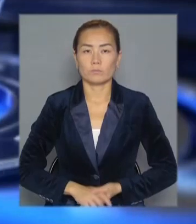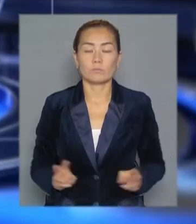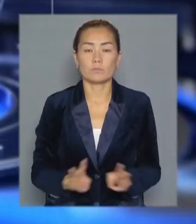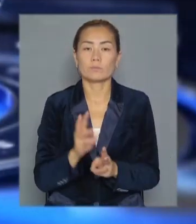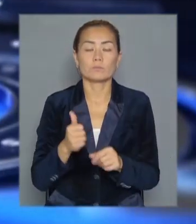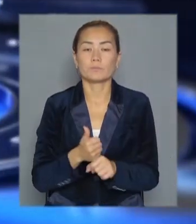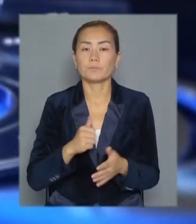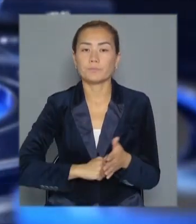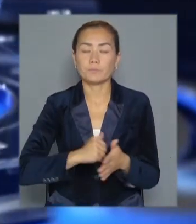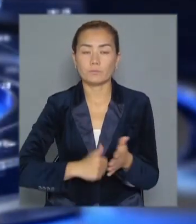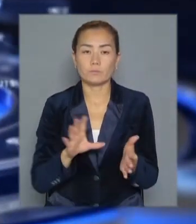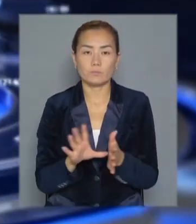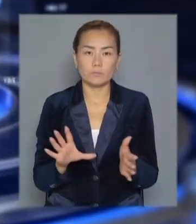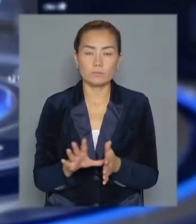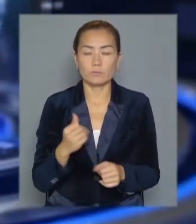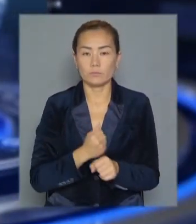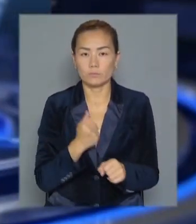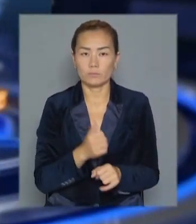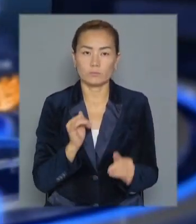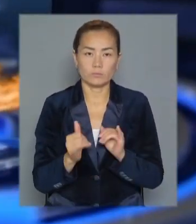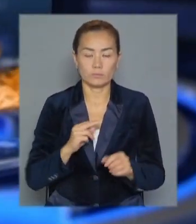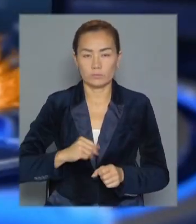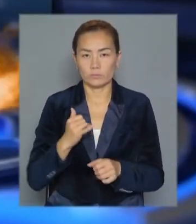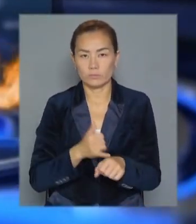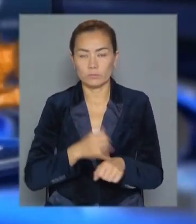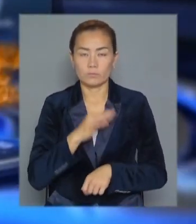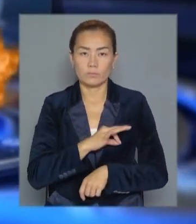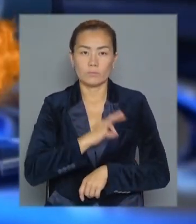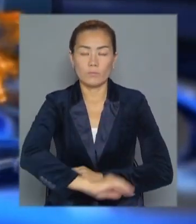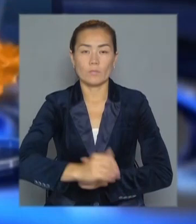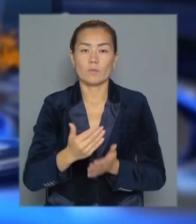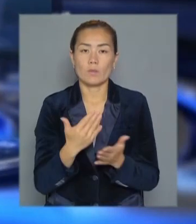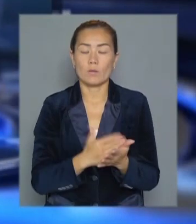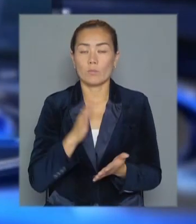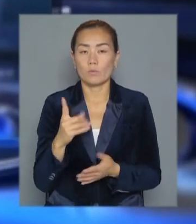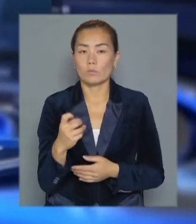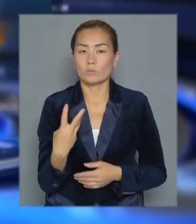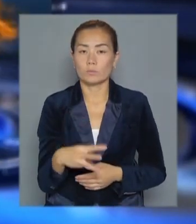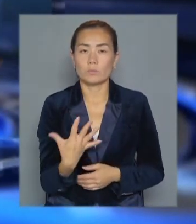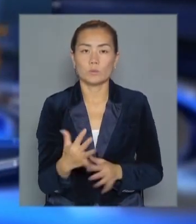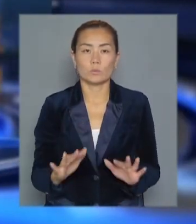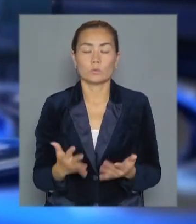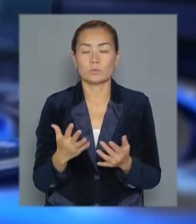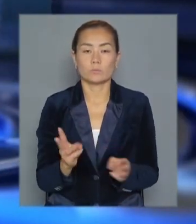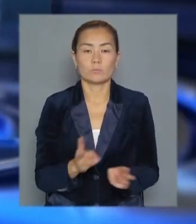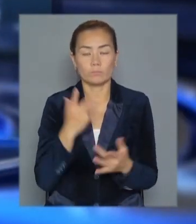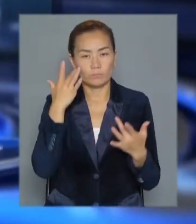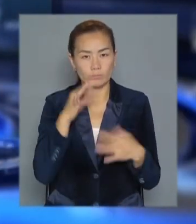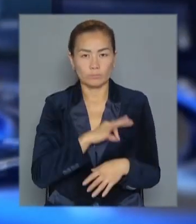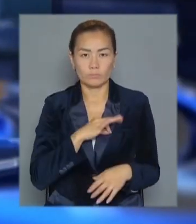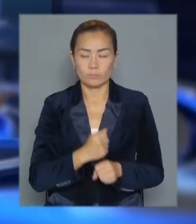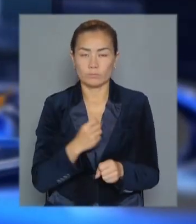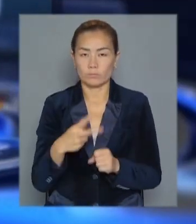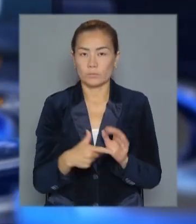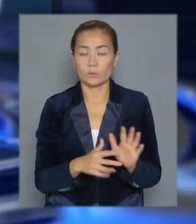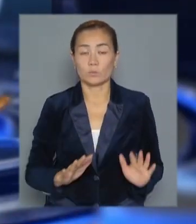Өрттің негізгі себептері – электр аспаптарын монтаждау және техникалық пайдалану ережелерін бұзу – 135 жағдай, отты абайсыз қолдану